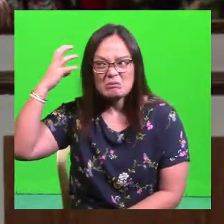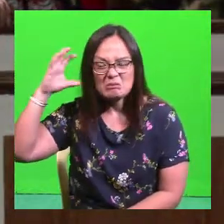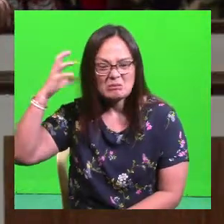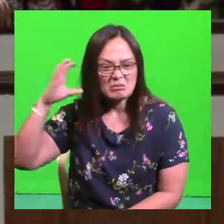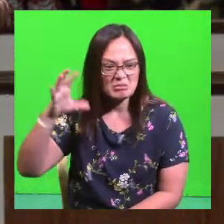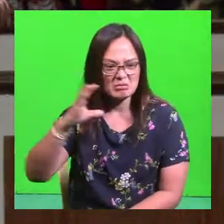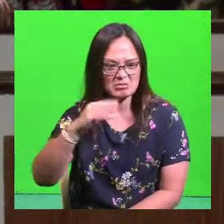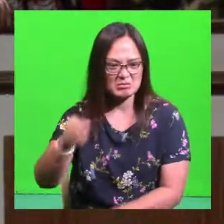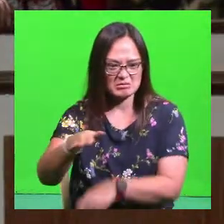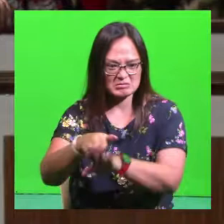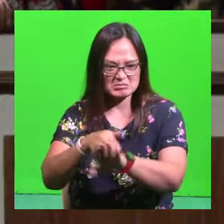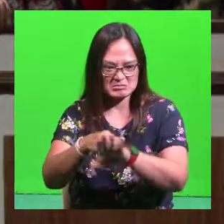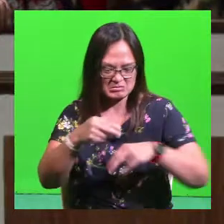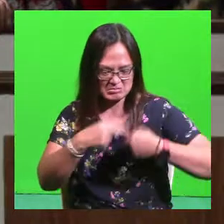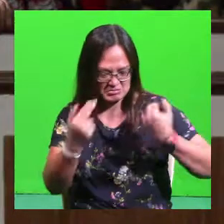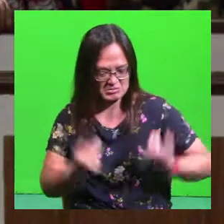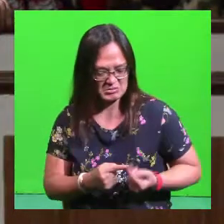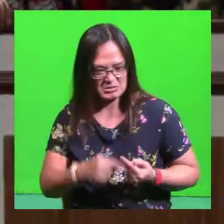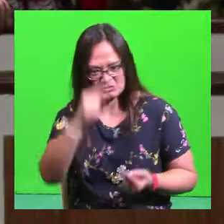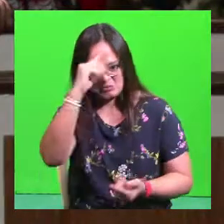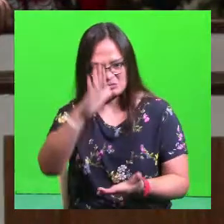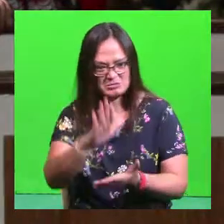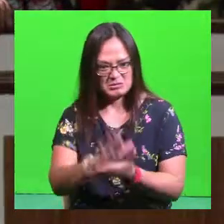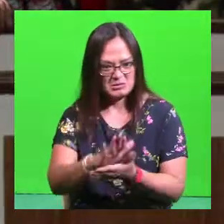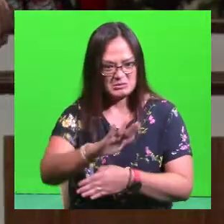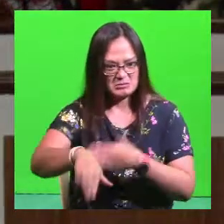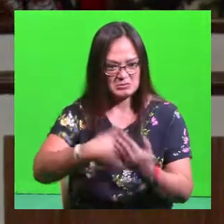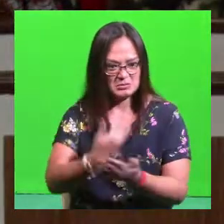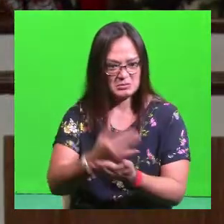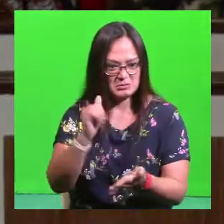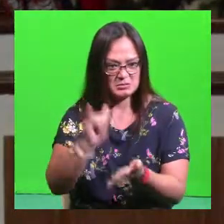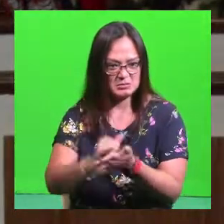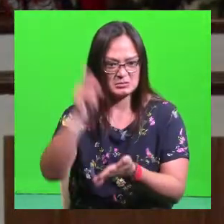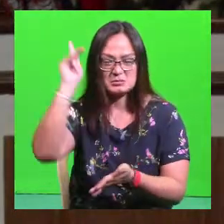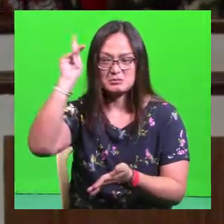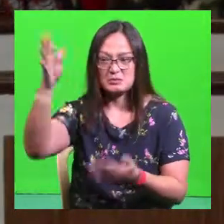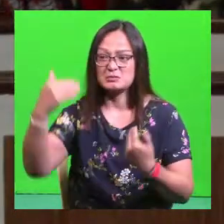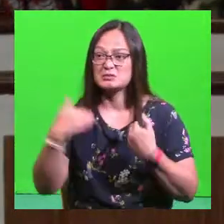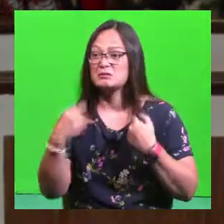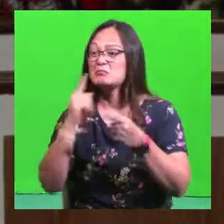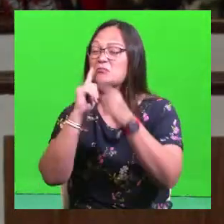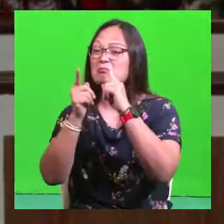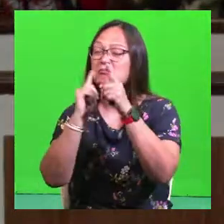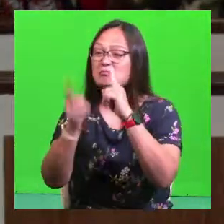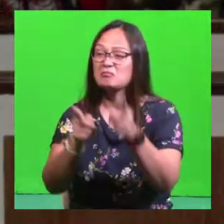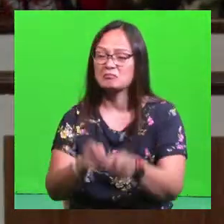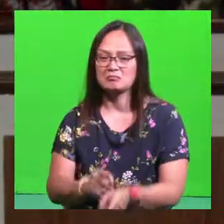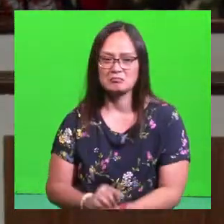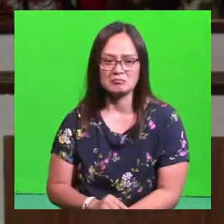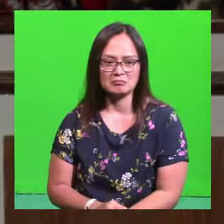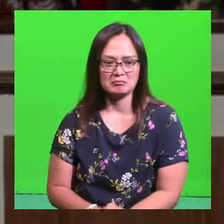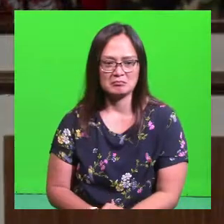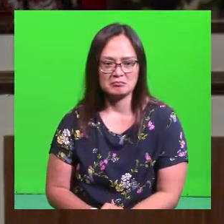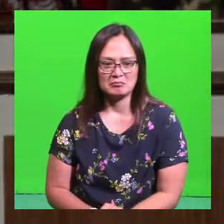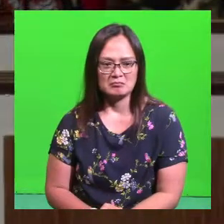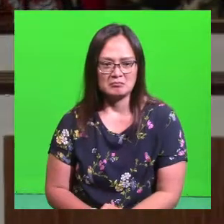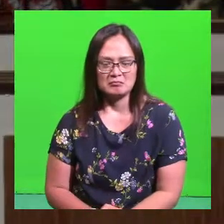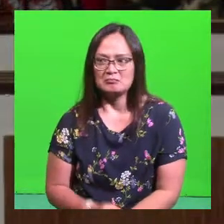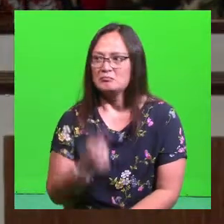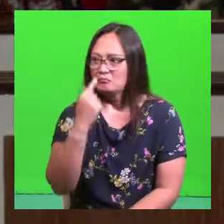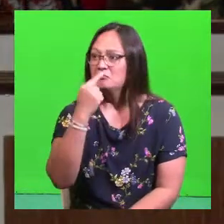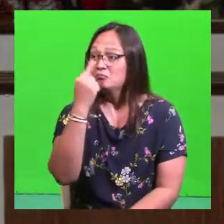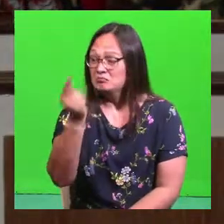the prophets have spoken. Minsan pa ay sinasabi ng Panginoon kung ano